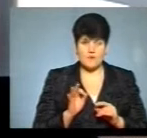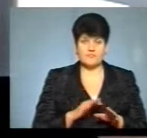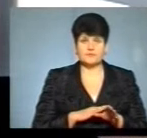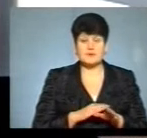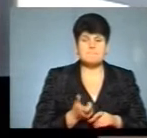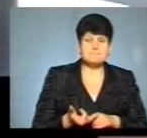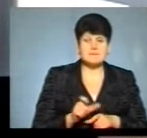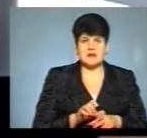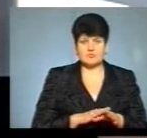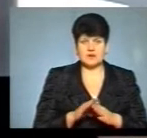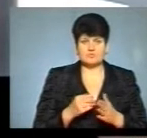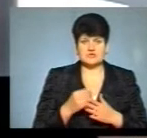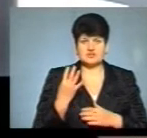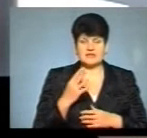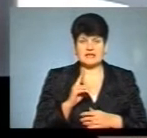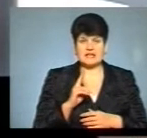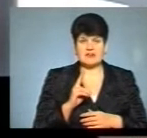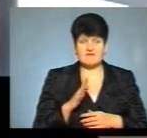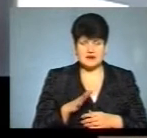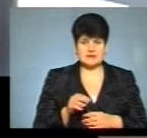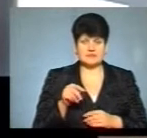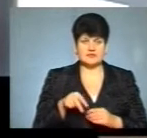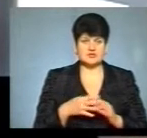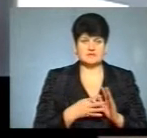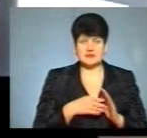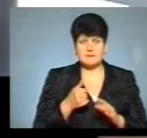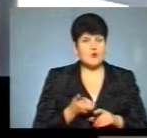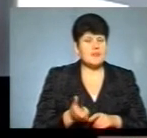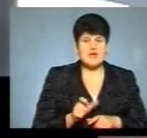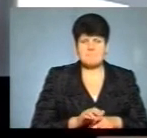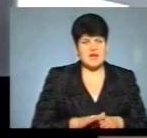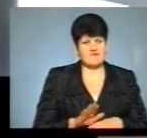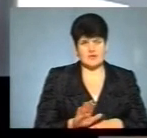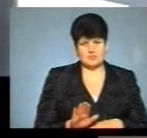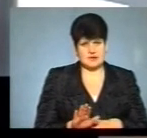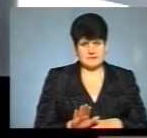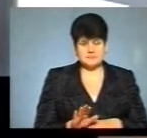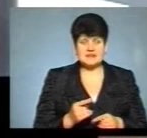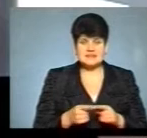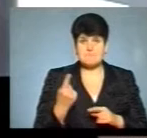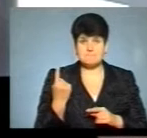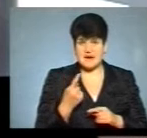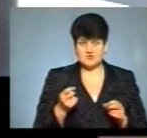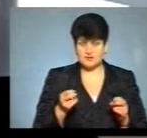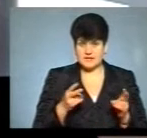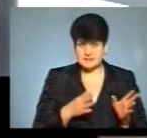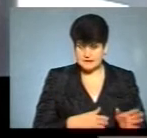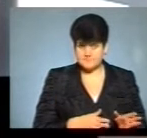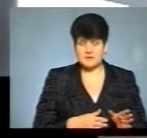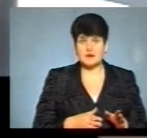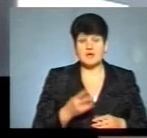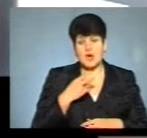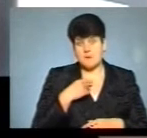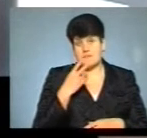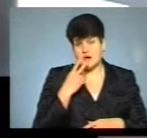4-й квартал 2019 року ми його не перевиконали. Це перші ризики, тому я бачу,